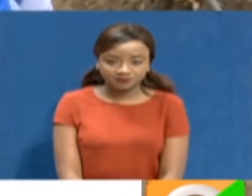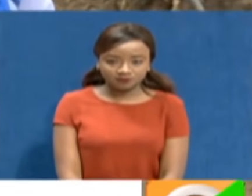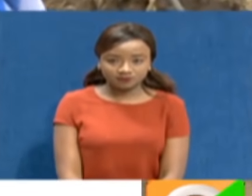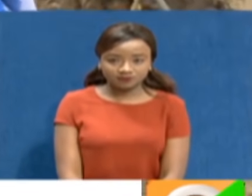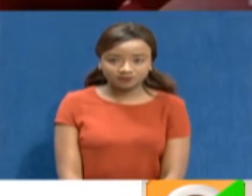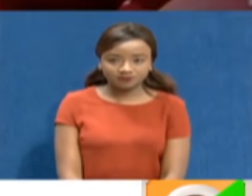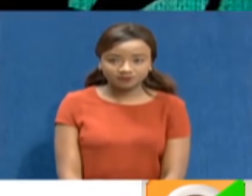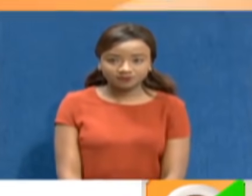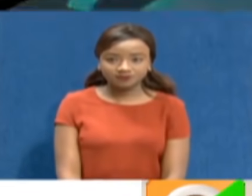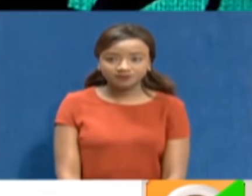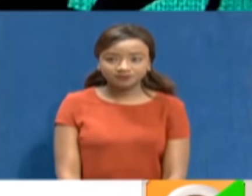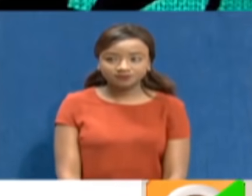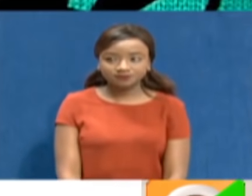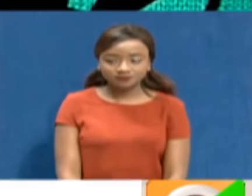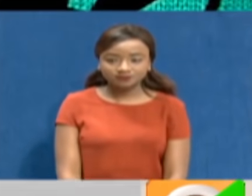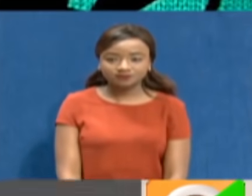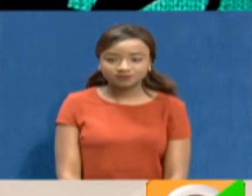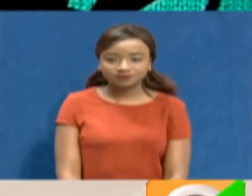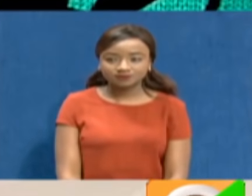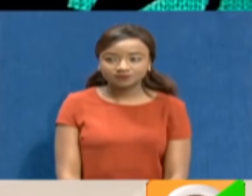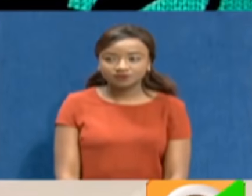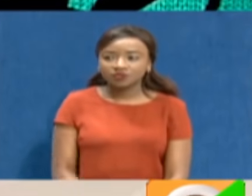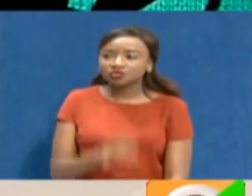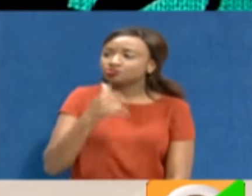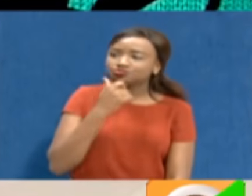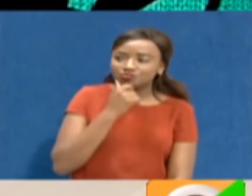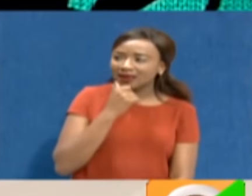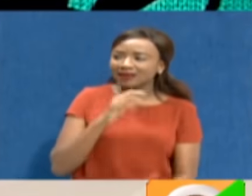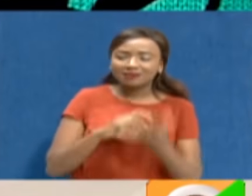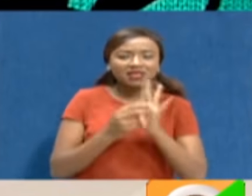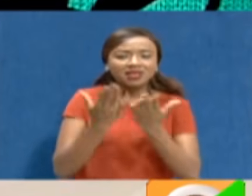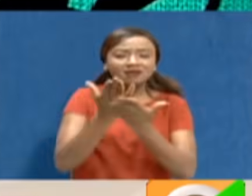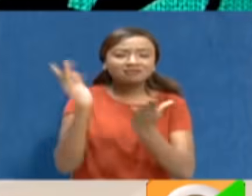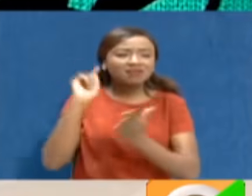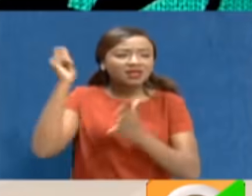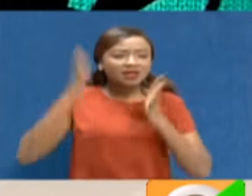Nairobi. Na mnajiuliza ni kuchoka au ni kukata tamaa?